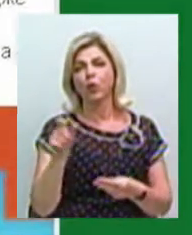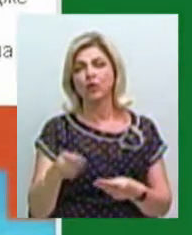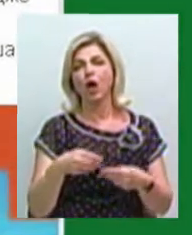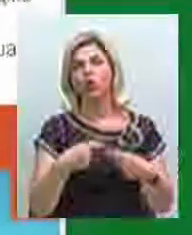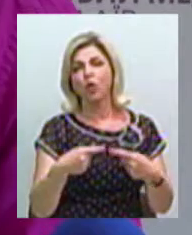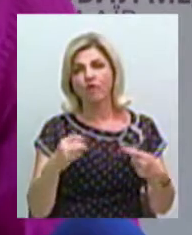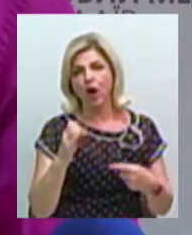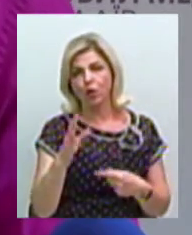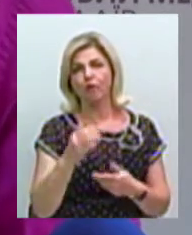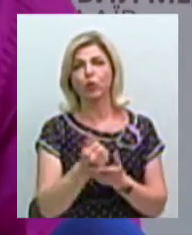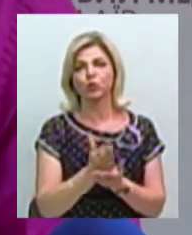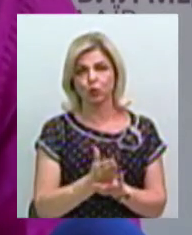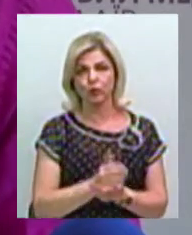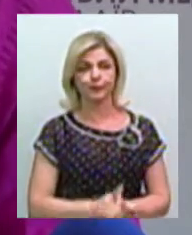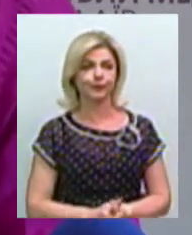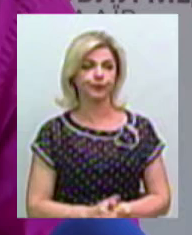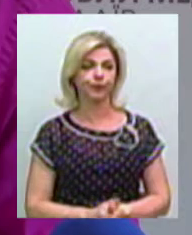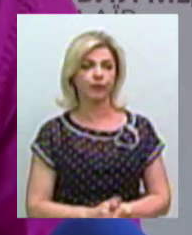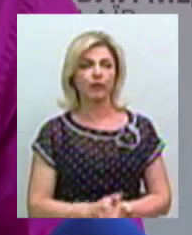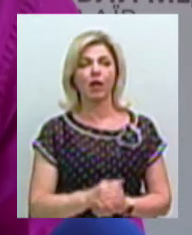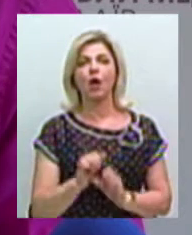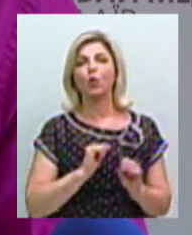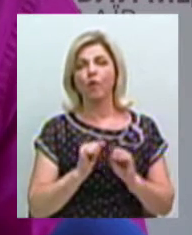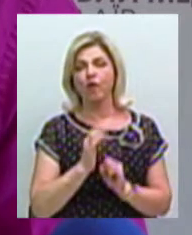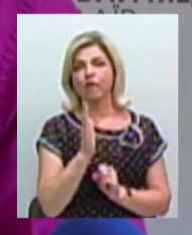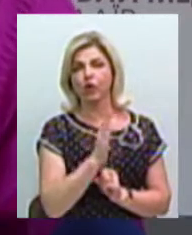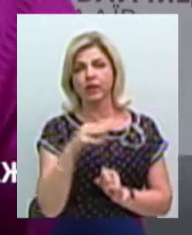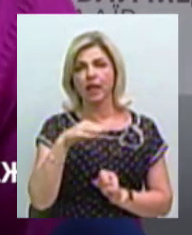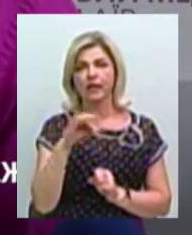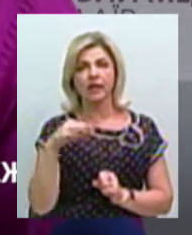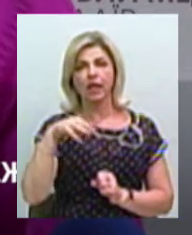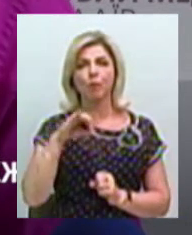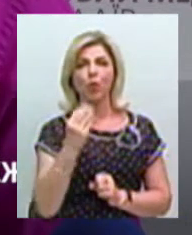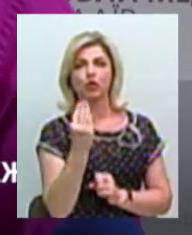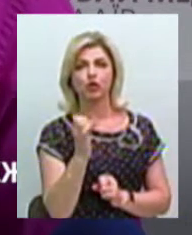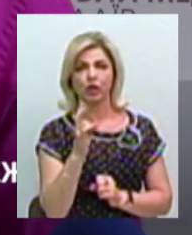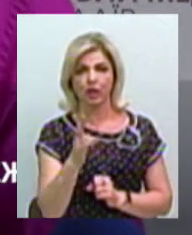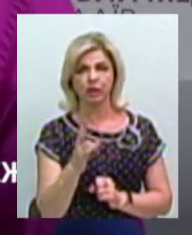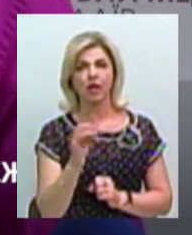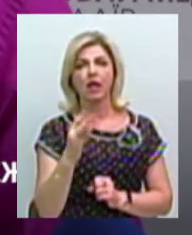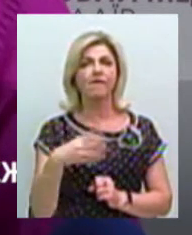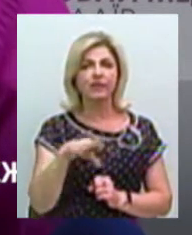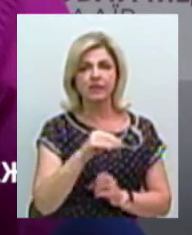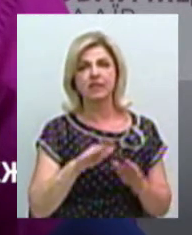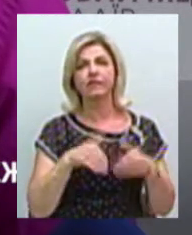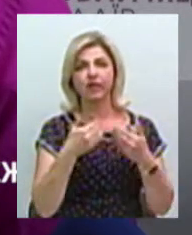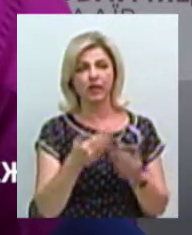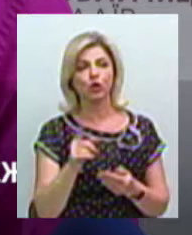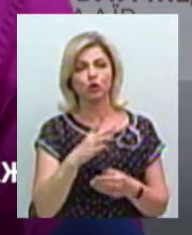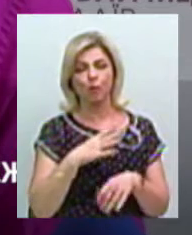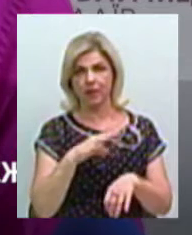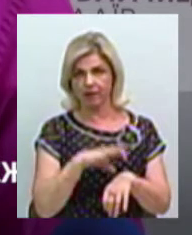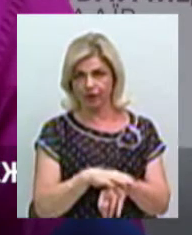робіт тощо. Кардіограф Володимира Тимошина, якщо просто я підсумовую, взагалі всі звернення і що було